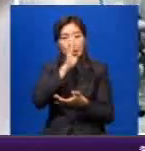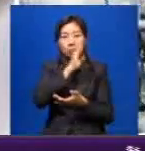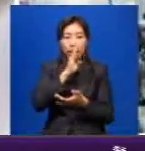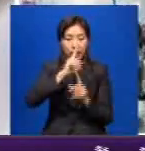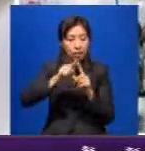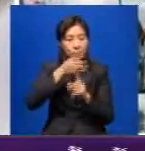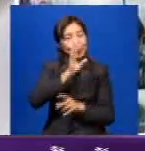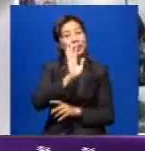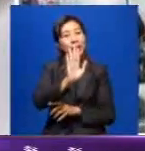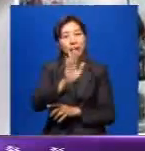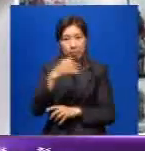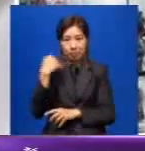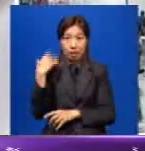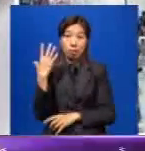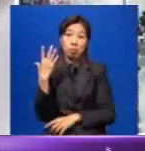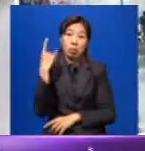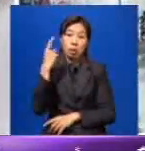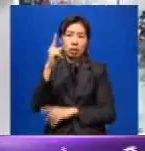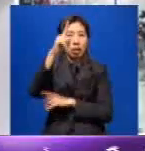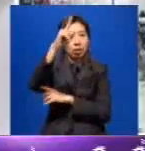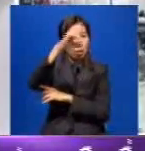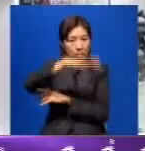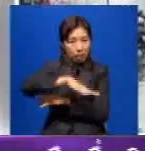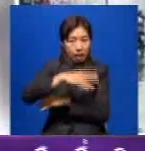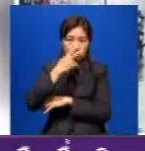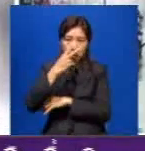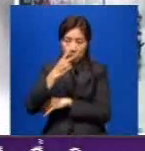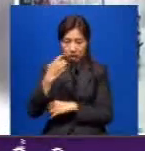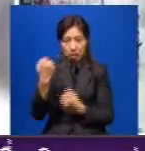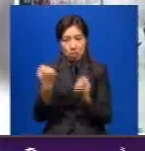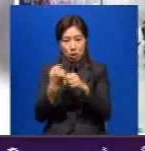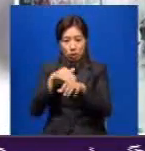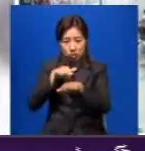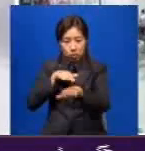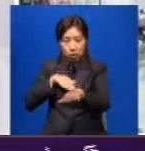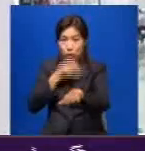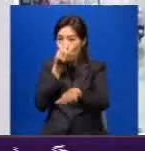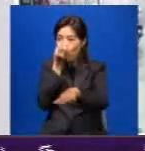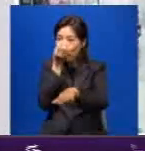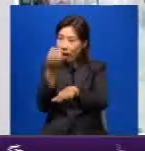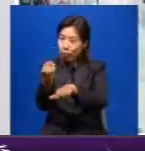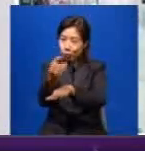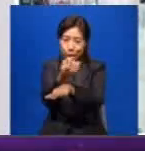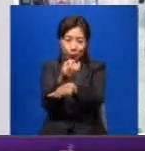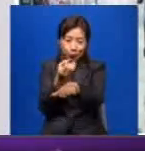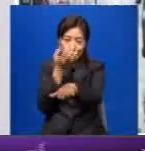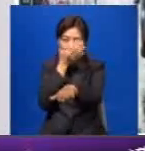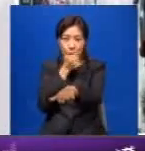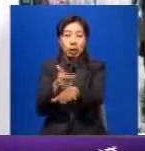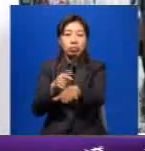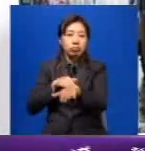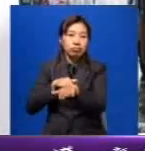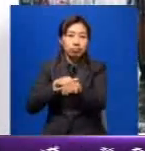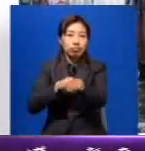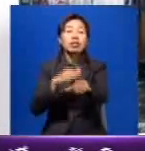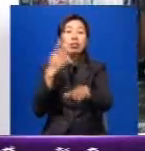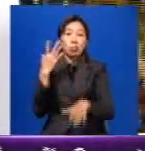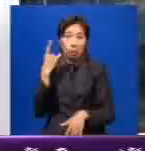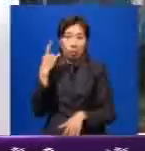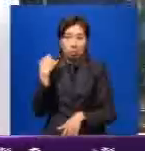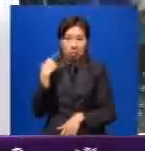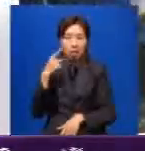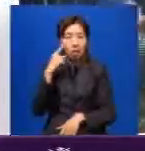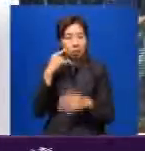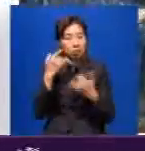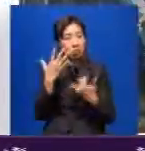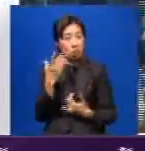จากคุณสถานหนูด้วยนะคะเป็นการเคลื่อนขบวนของรถบุพชาติด้วยนะคะโดยประเพณีสงกราน์พแดงวุสุดท้ายก็เป็นไปอย่างสนุกสนานแล้วก็คึก